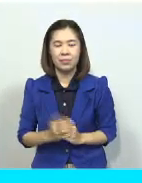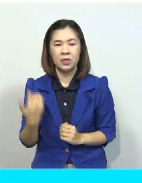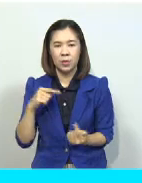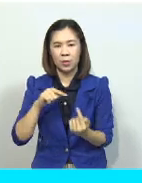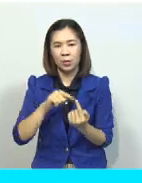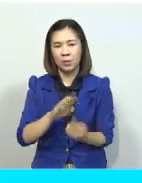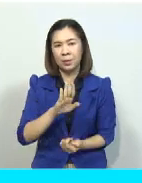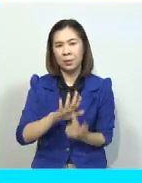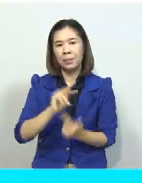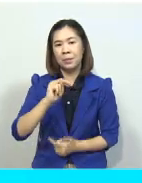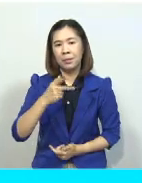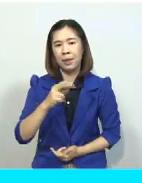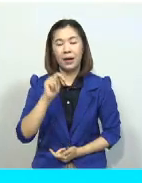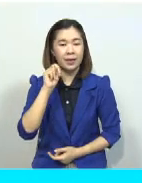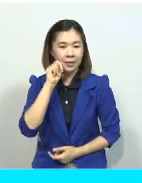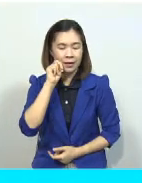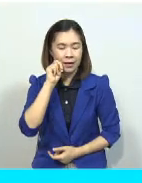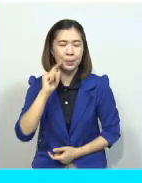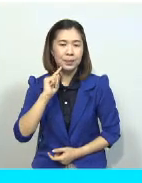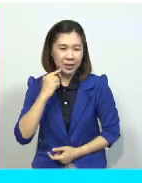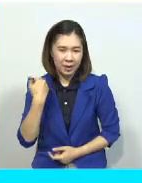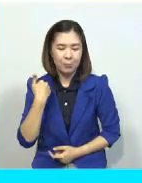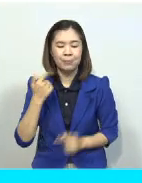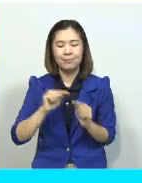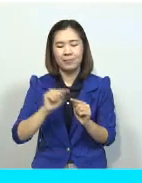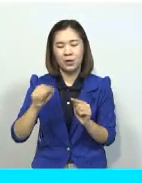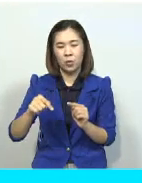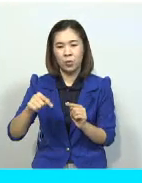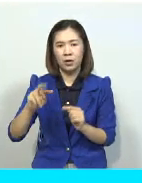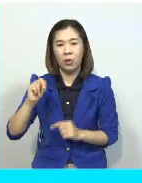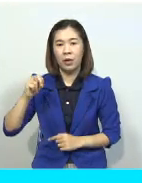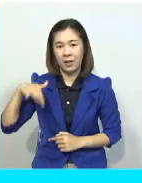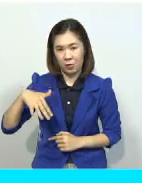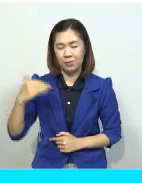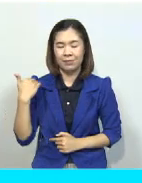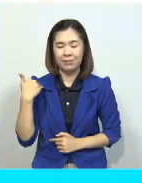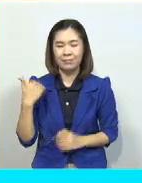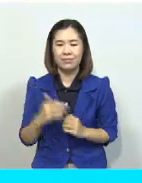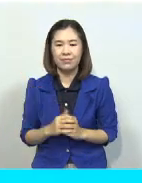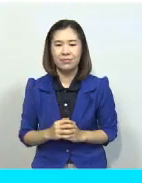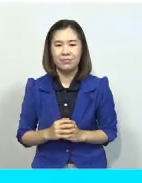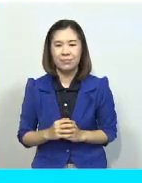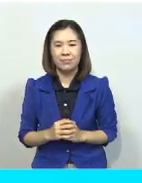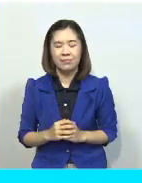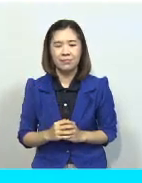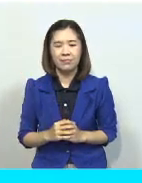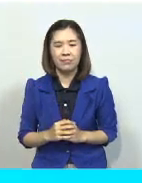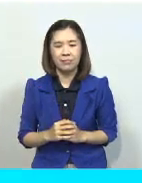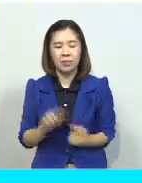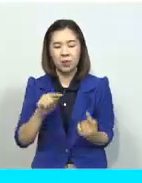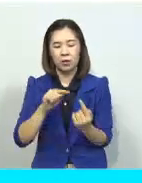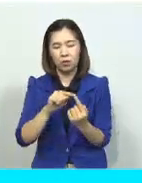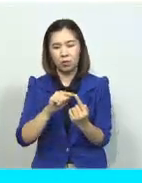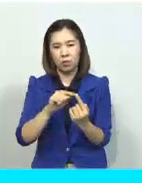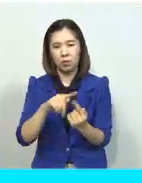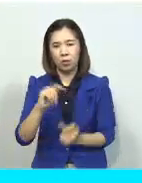ำเปรี้ยวไปทางองคลักษ์ตรงนั้นนะครับ ที่ตะวันตกน ี่ ค ือ ช่วง โซนก็คือเป็นในส่วนของฝั่งธนบุรี